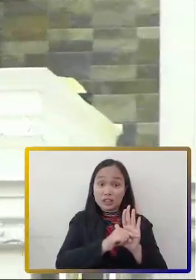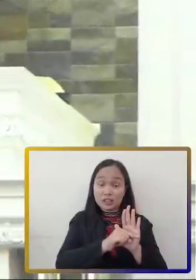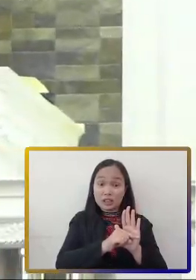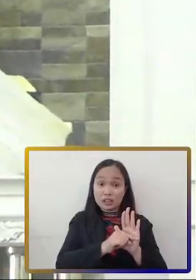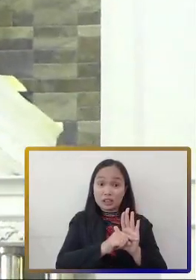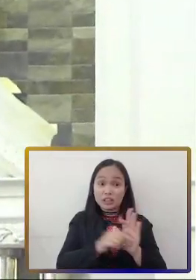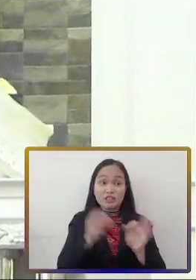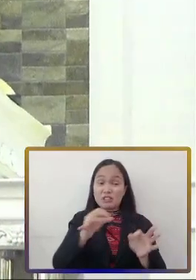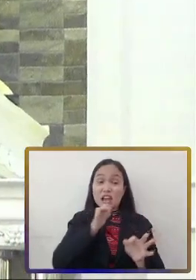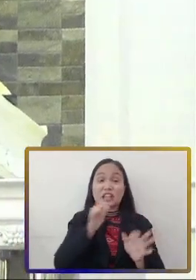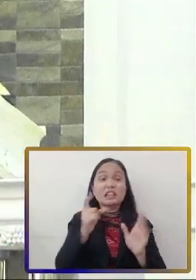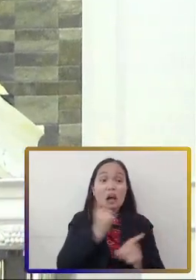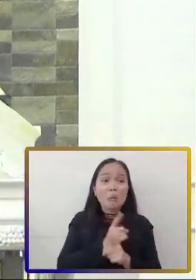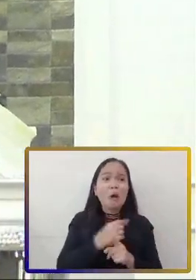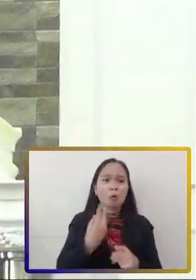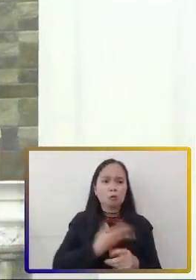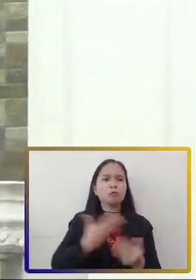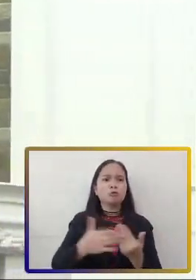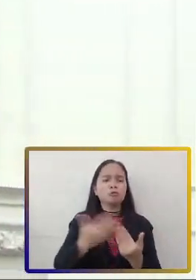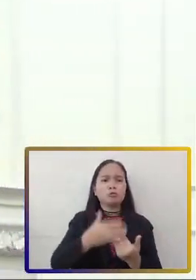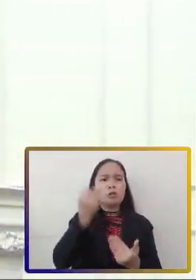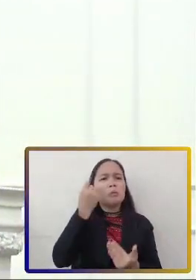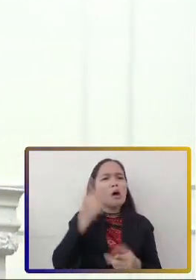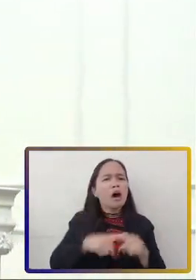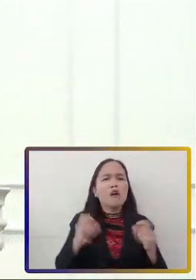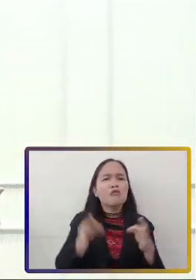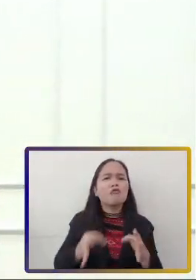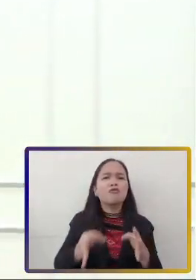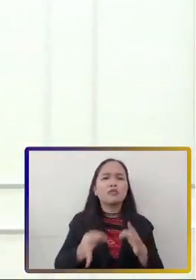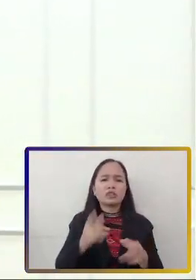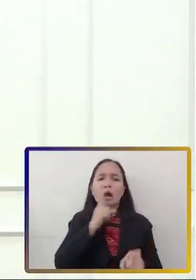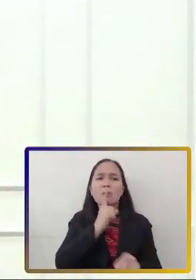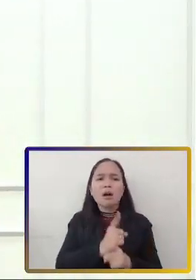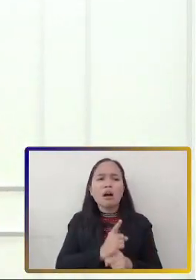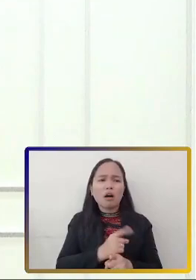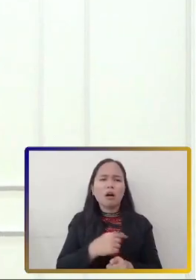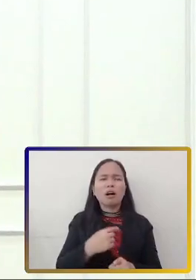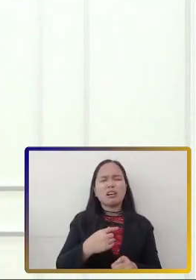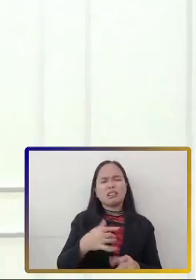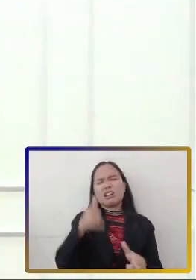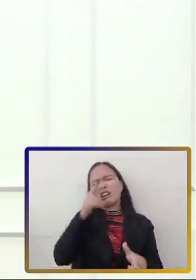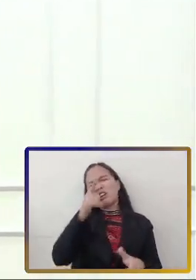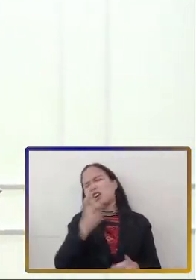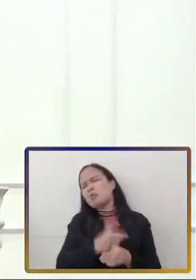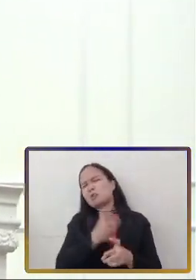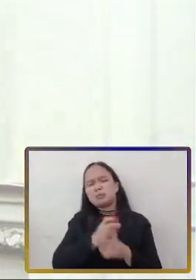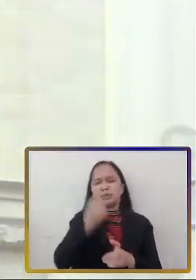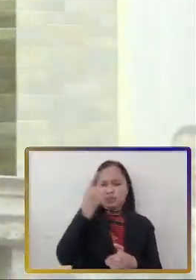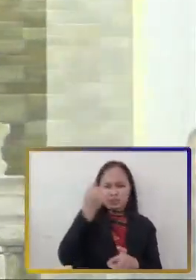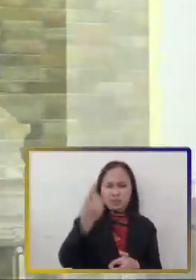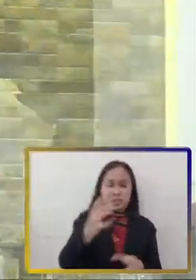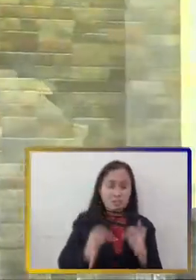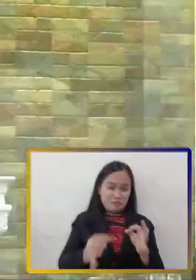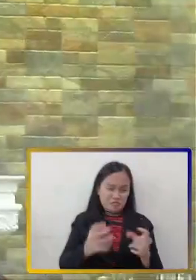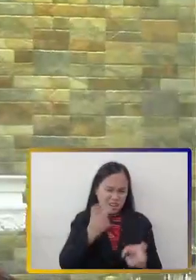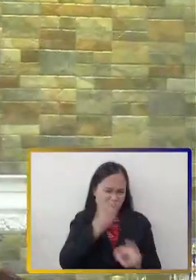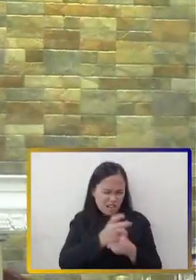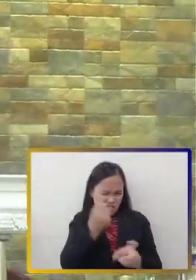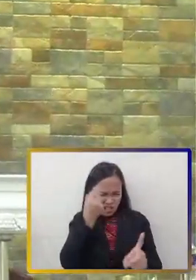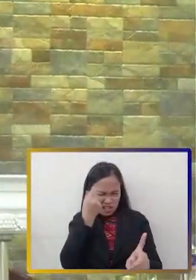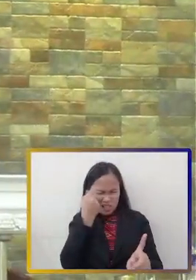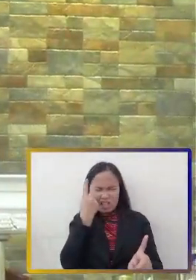unawain. Pero bakit pagkatama, napakahirap unawain? At pagkamahirap unawain, sabi